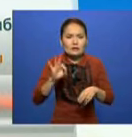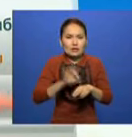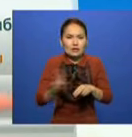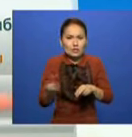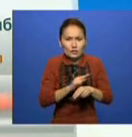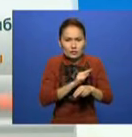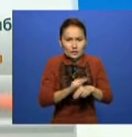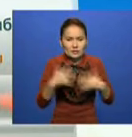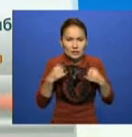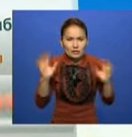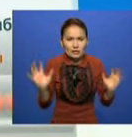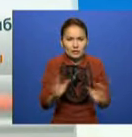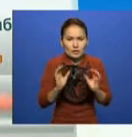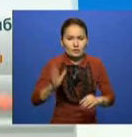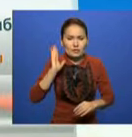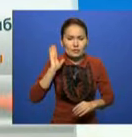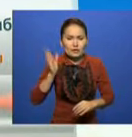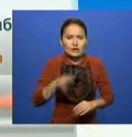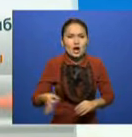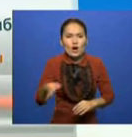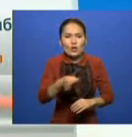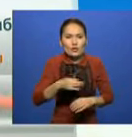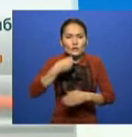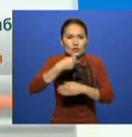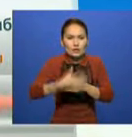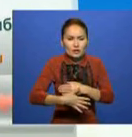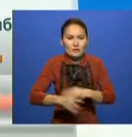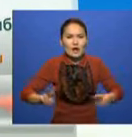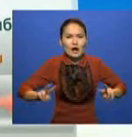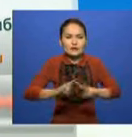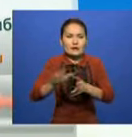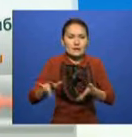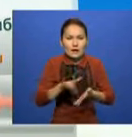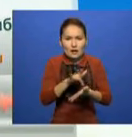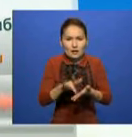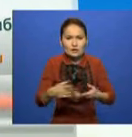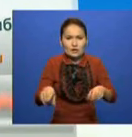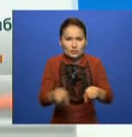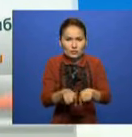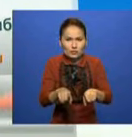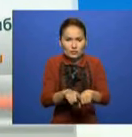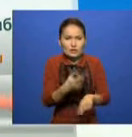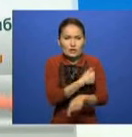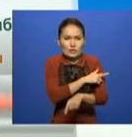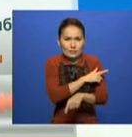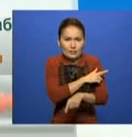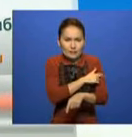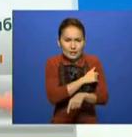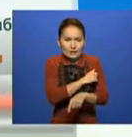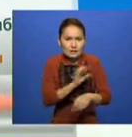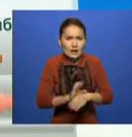жасауда. Одан бөлек олардың облыс орталығы мен Астана қаласында да емделуге мүмкіндік бар.